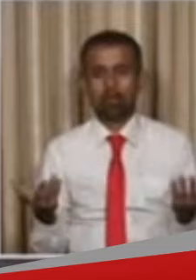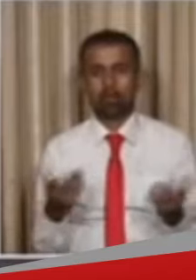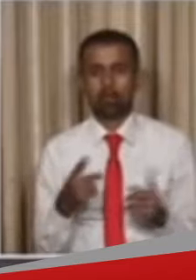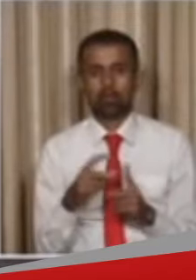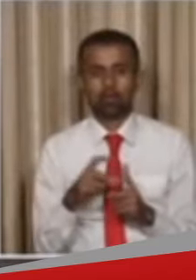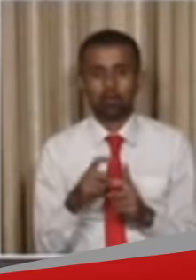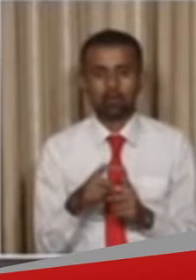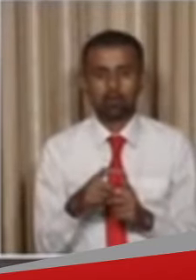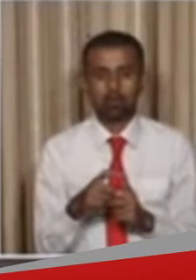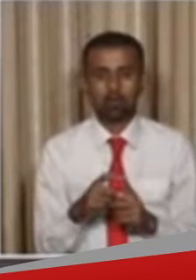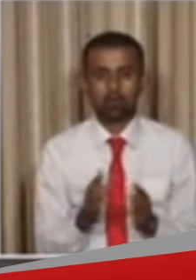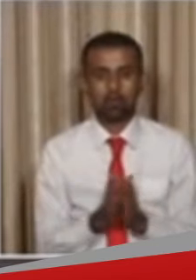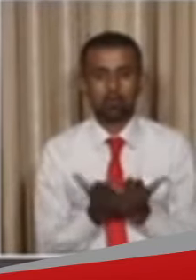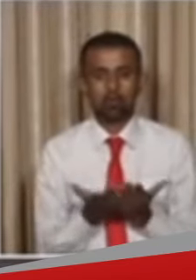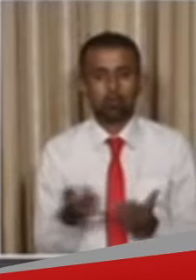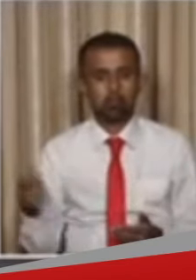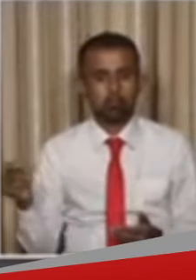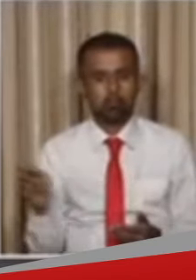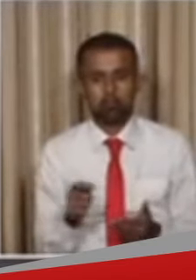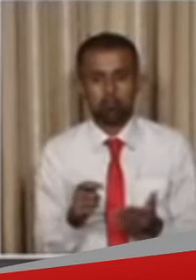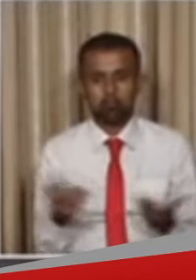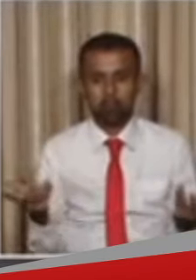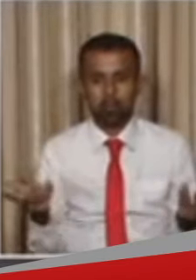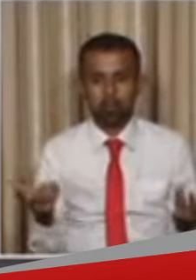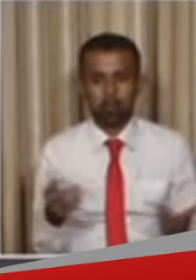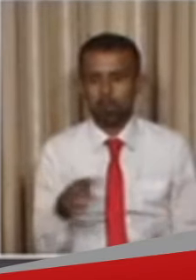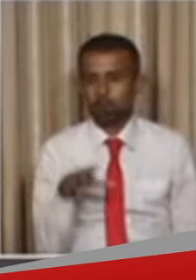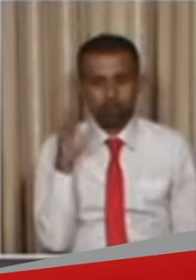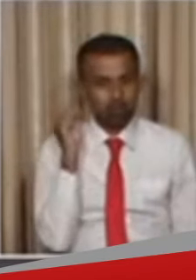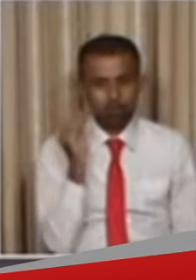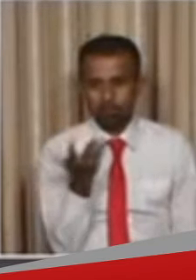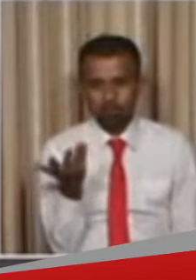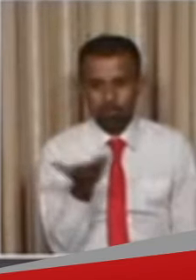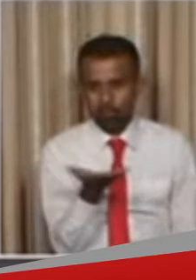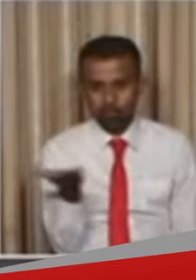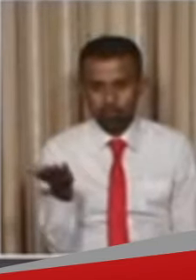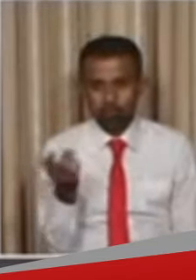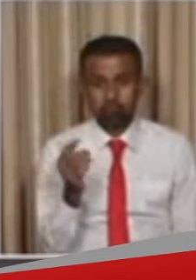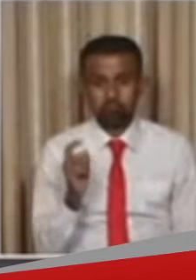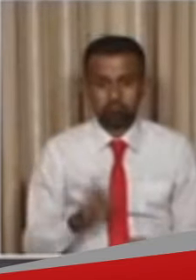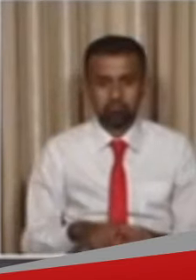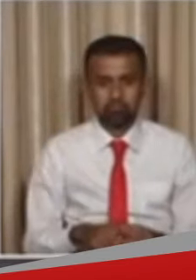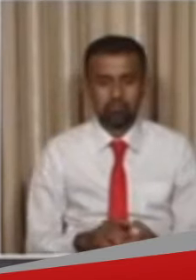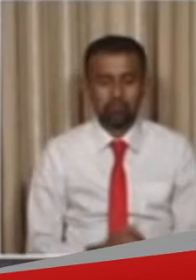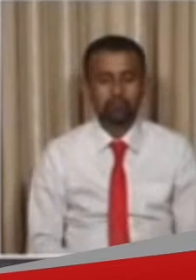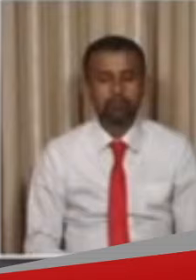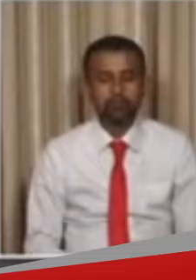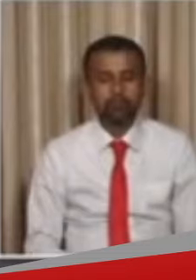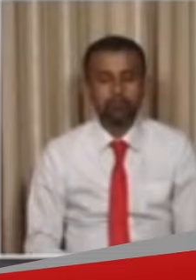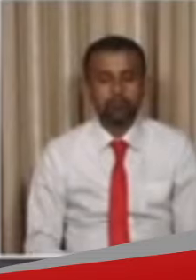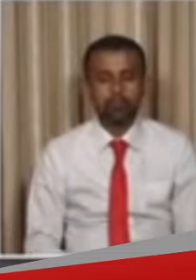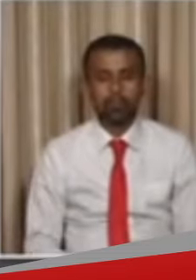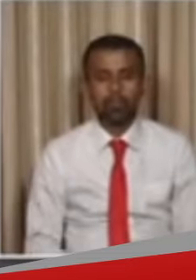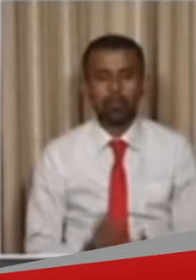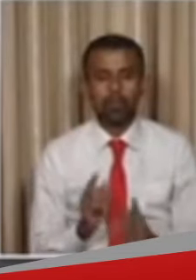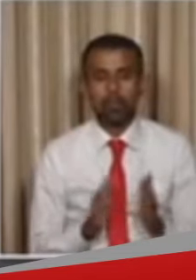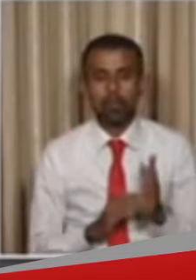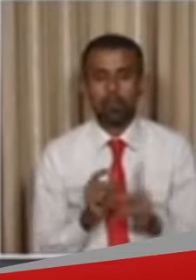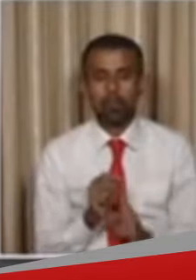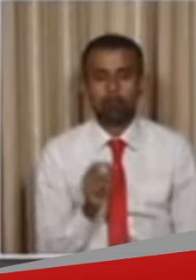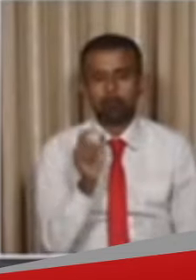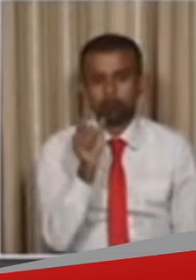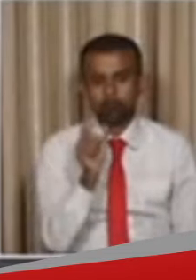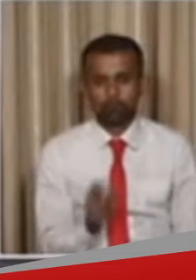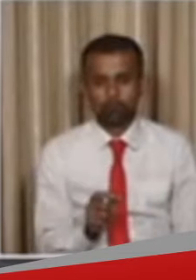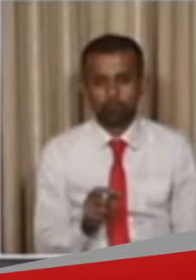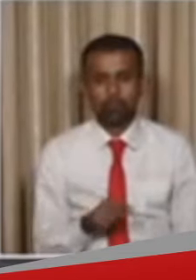අධ්‍යාපනයට පොතක් ගන්න බැරි බව මං හිතන්නේ තේරෙන්නේ නැත්තම් ඒක ලොකු ප්‍රශ්නයක්. ගරු මන්ත්‍රීතුමනි, ඇමතුමනි,